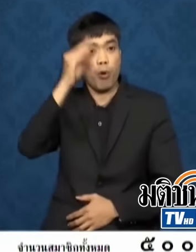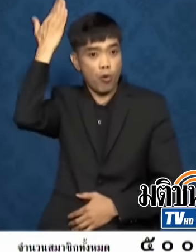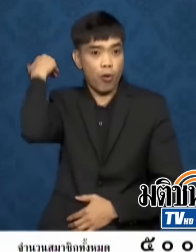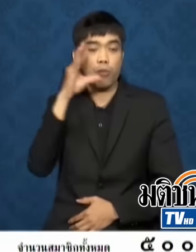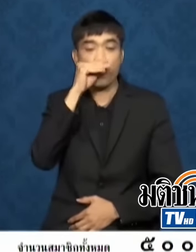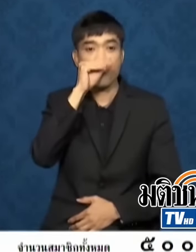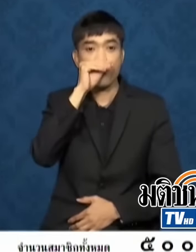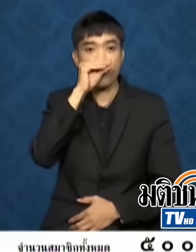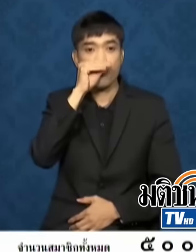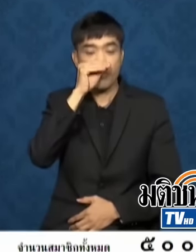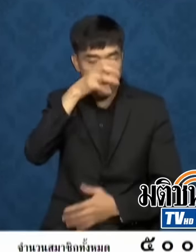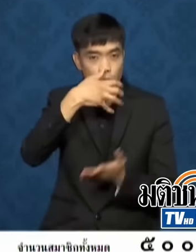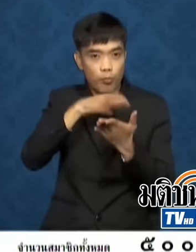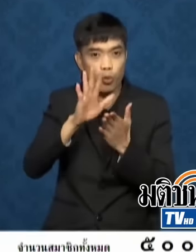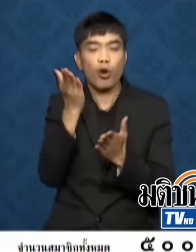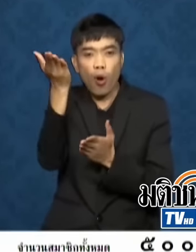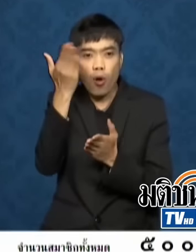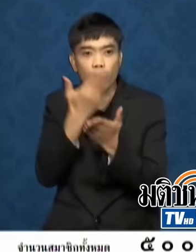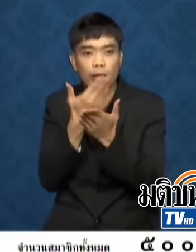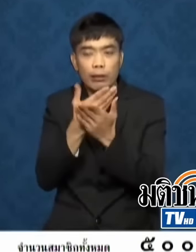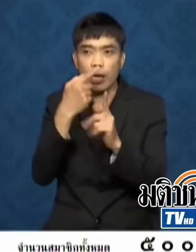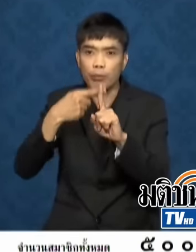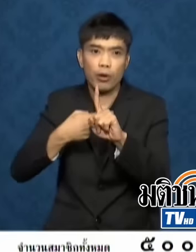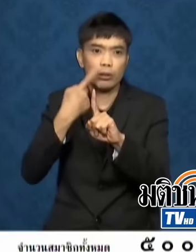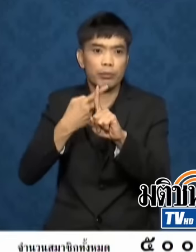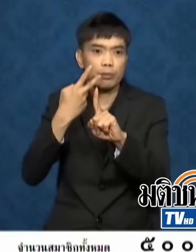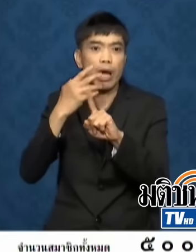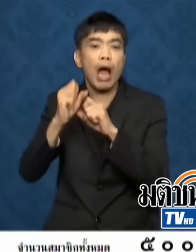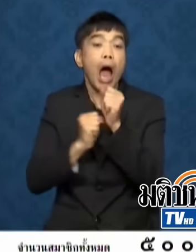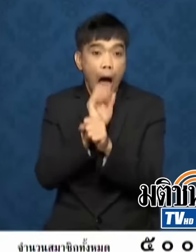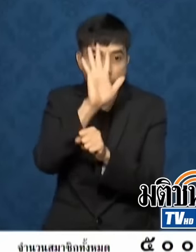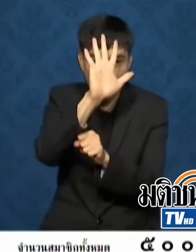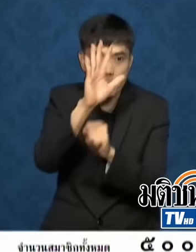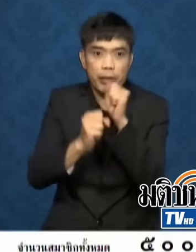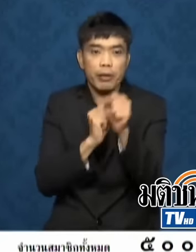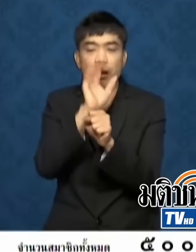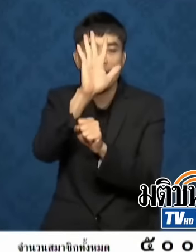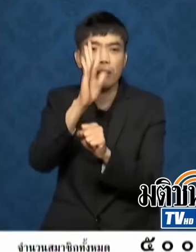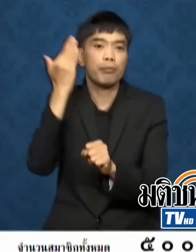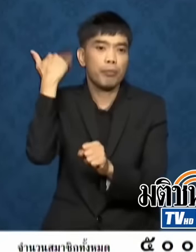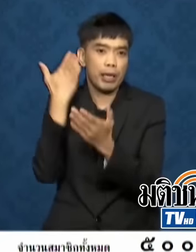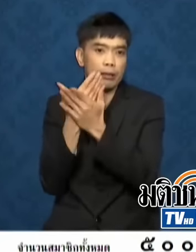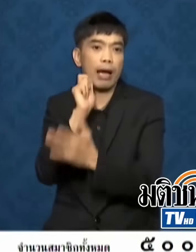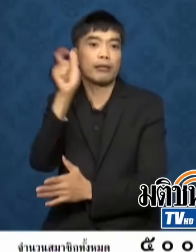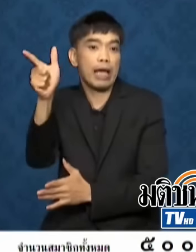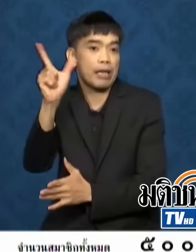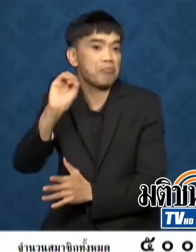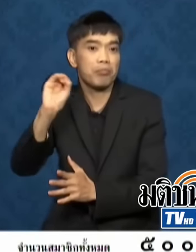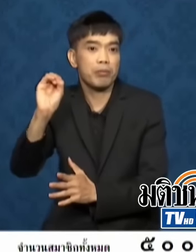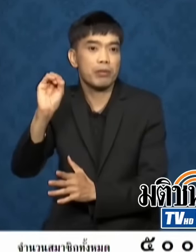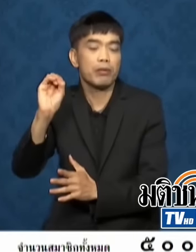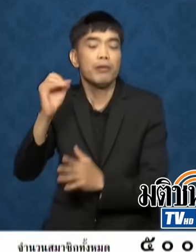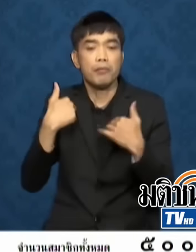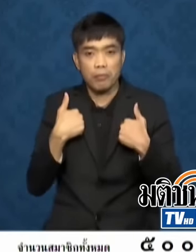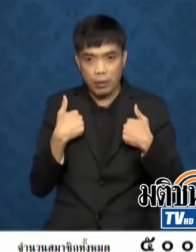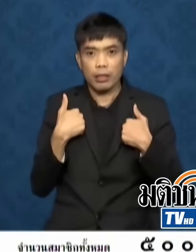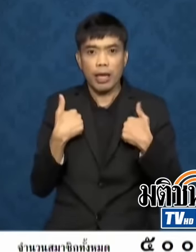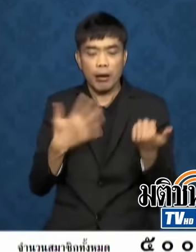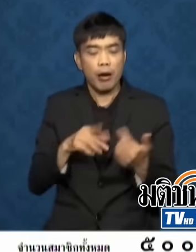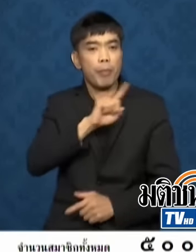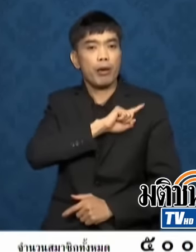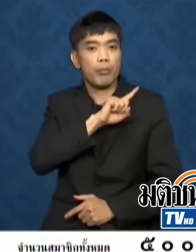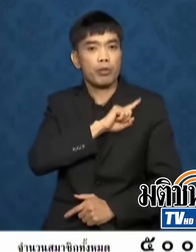ได้รับเงินเพิ่มที่ตกค้างมา 4-5 ปีฉะนั้นผมไม่ใช่คนคุมประเด็นและไม่ใช่คนเป็นคนเขียนกฎกระทรวง